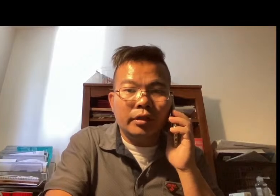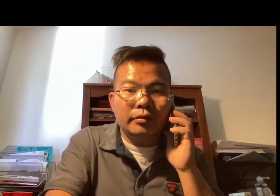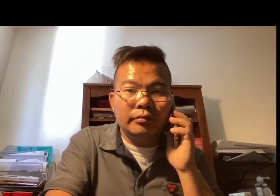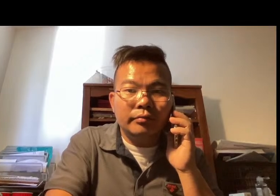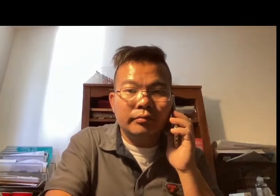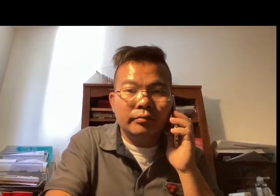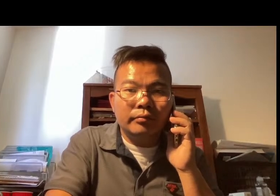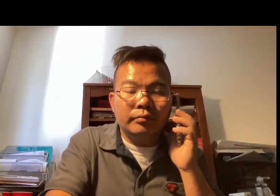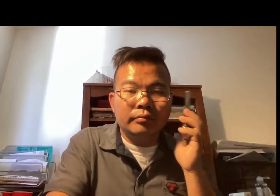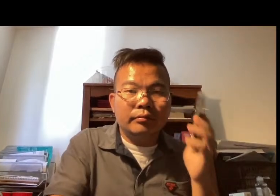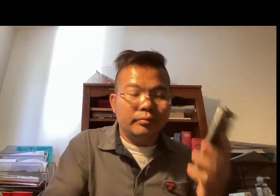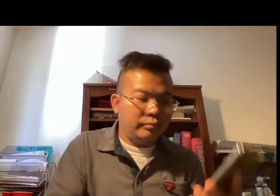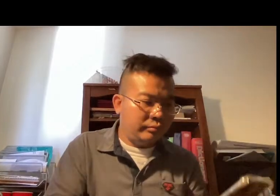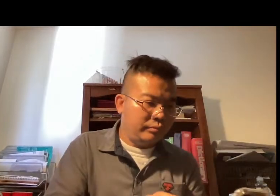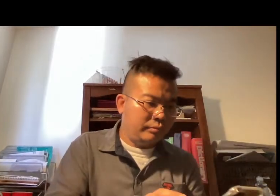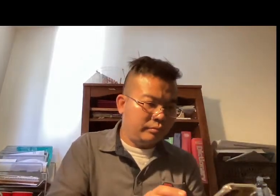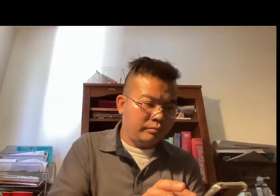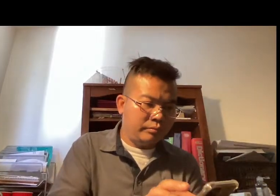Ok.